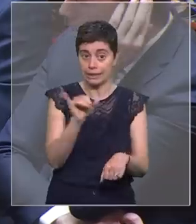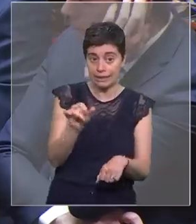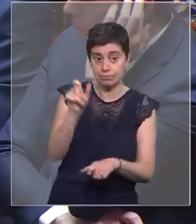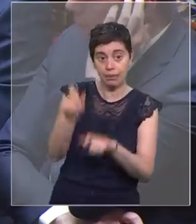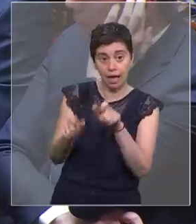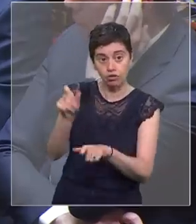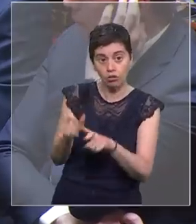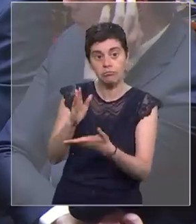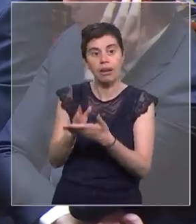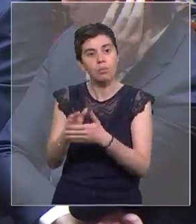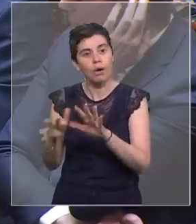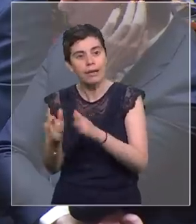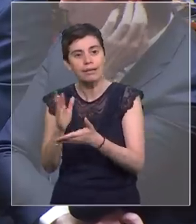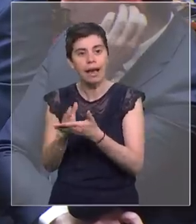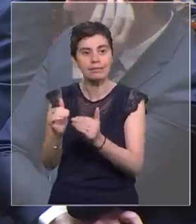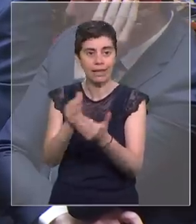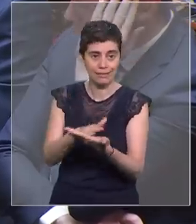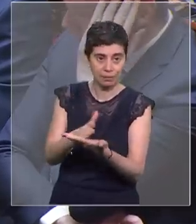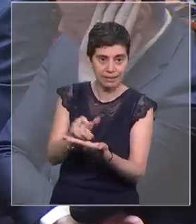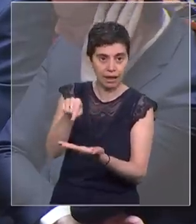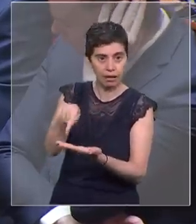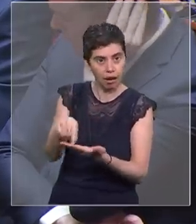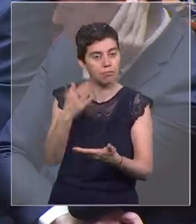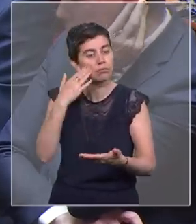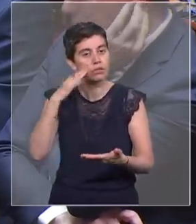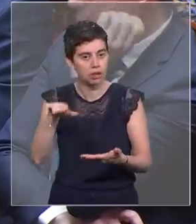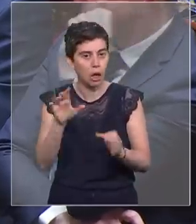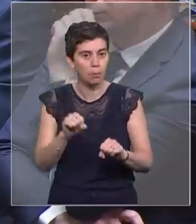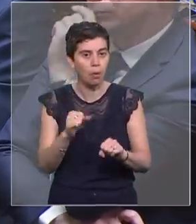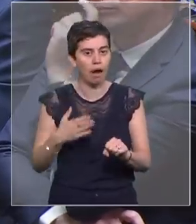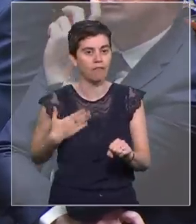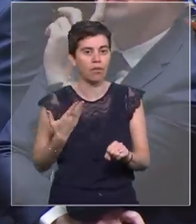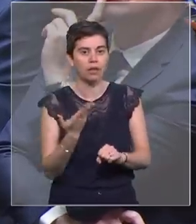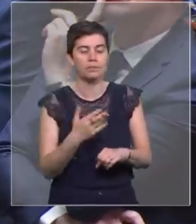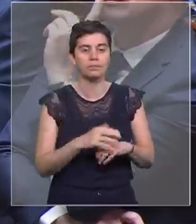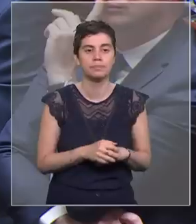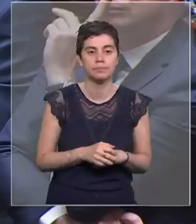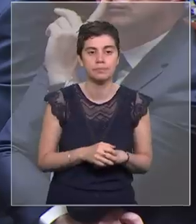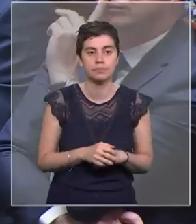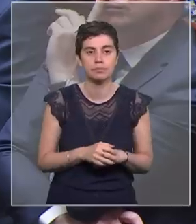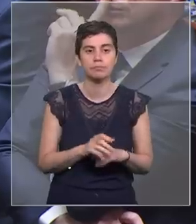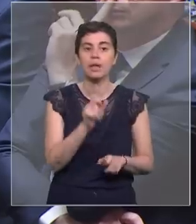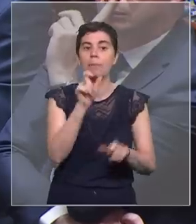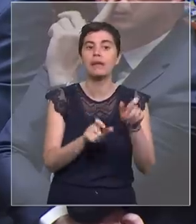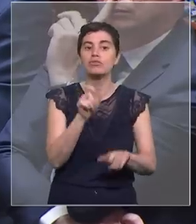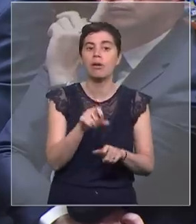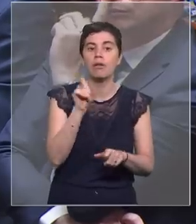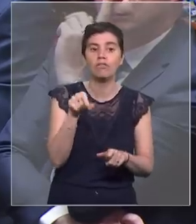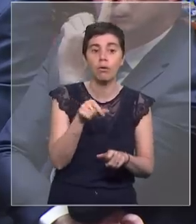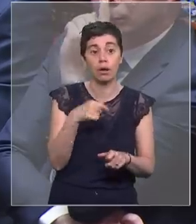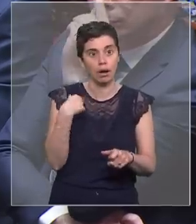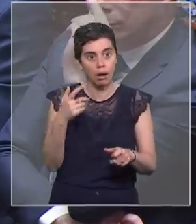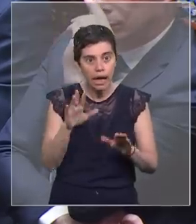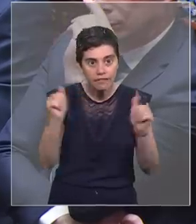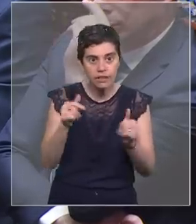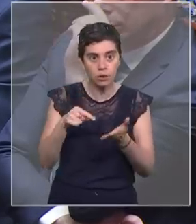des classes intermédiaires, un pari que l'on sait déjà gagnant. Oui, nous savons aussi qu'il ne faut pas renvoyer les Français vers le surendettement